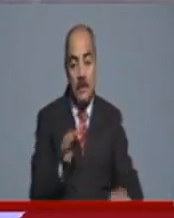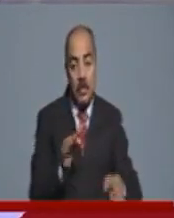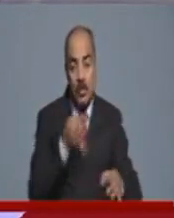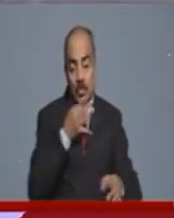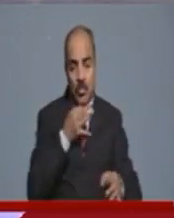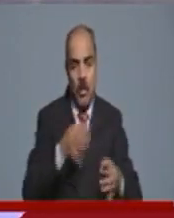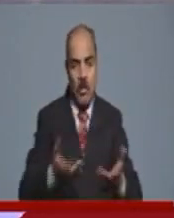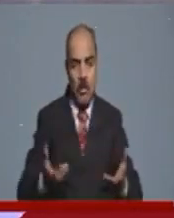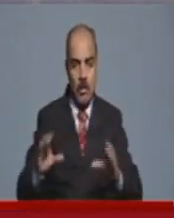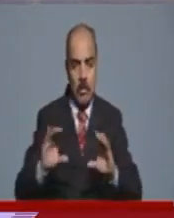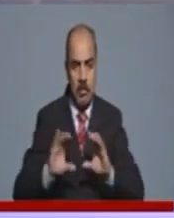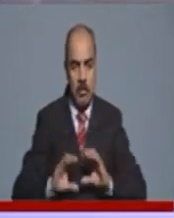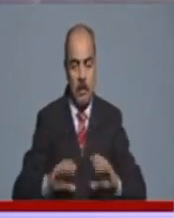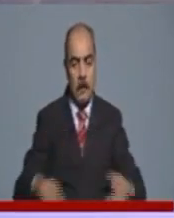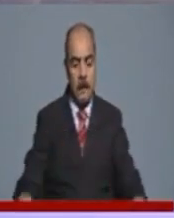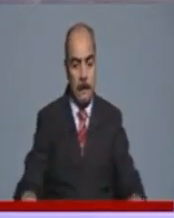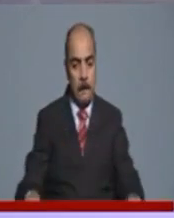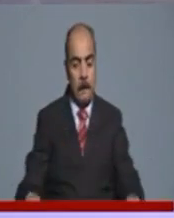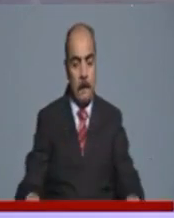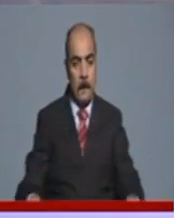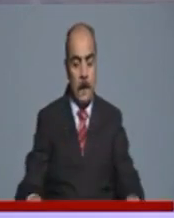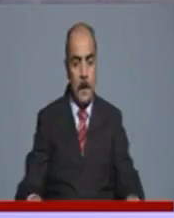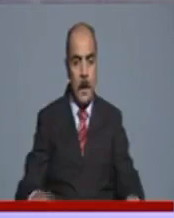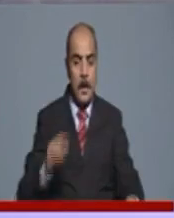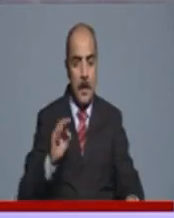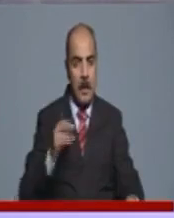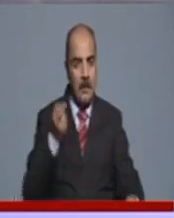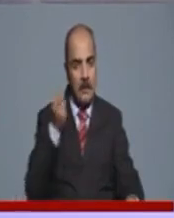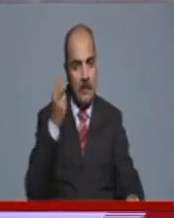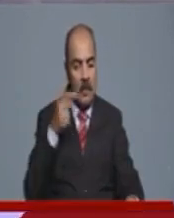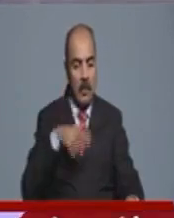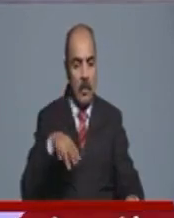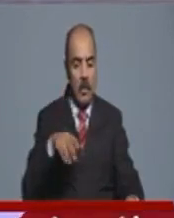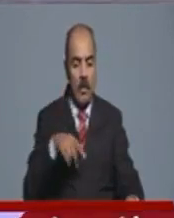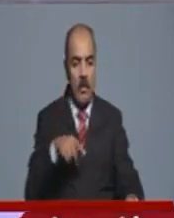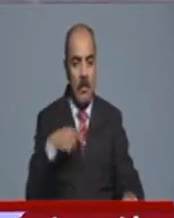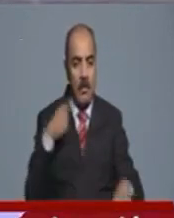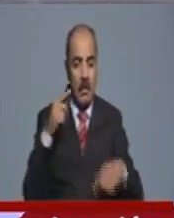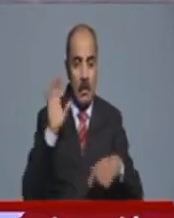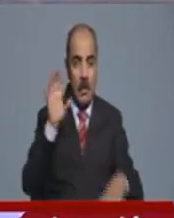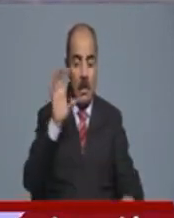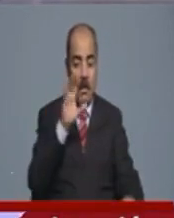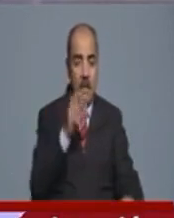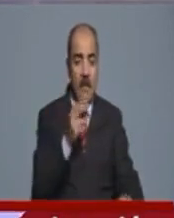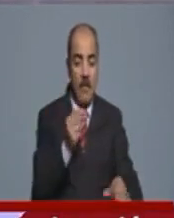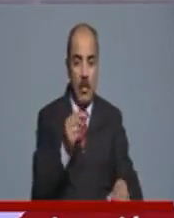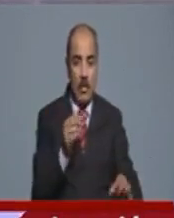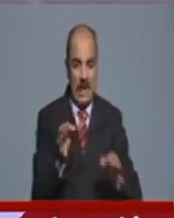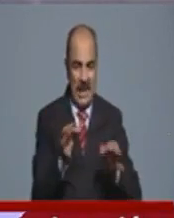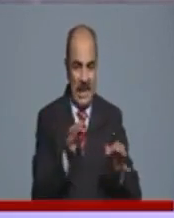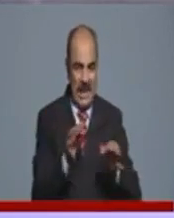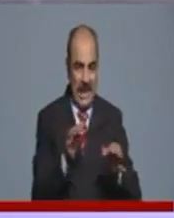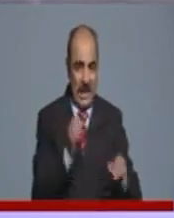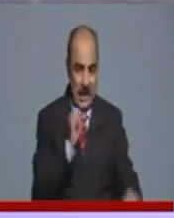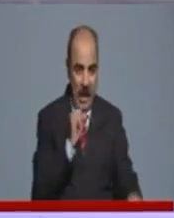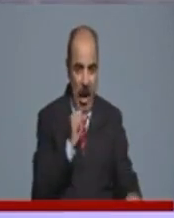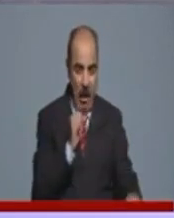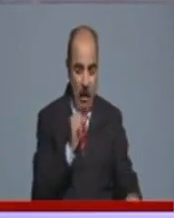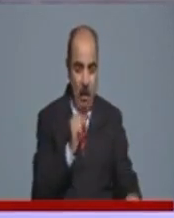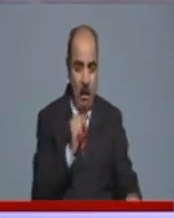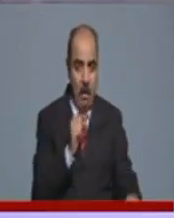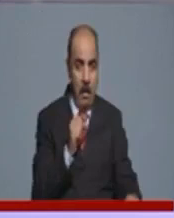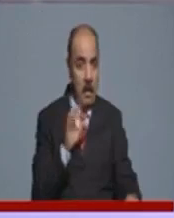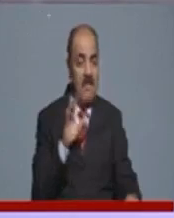لكن ما عندناش غير الفكر، وسياده الرئيس دايما كان يقول الدول اللي امكانياتها محدوده ويعني